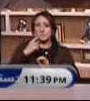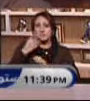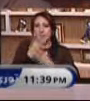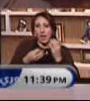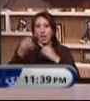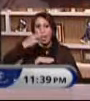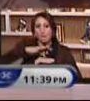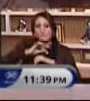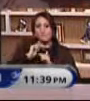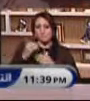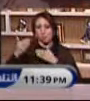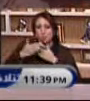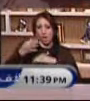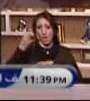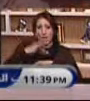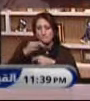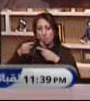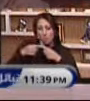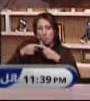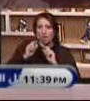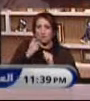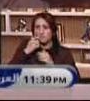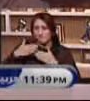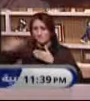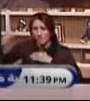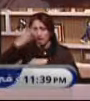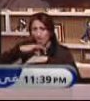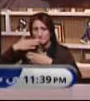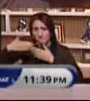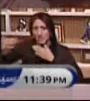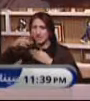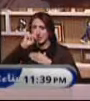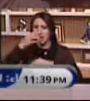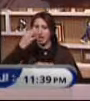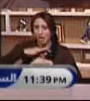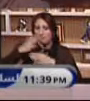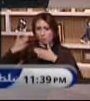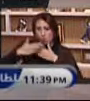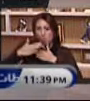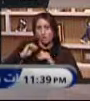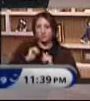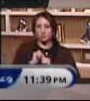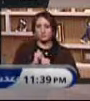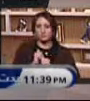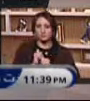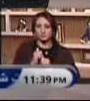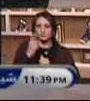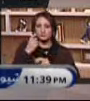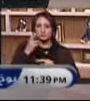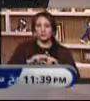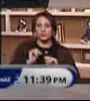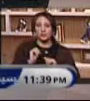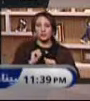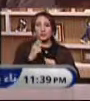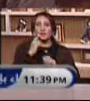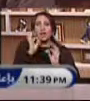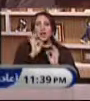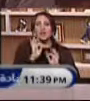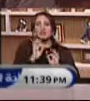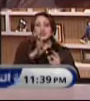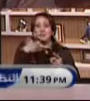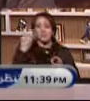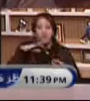الدين الاول. لانه مرتهن بعمله وبعدين لو كتب مؤخرا فضلتك يقعد معلق بين السماء والارض لحين دفع